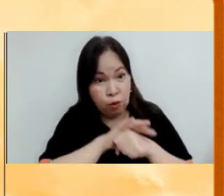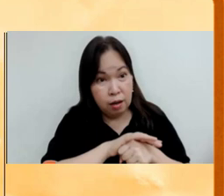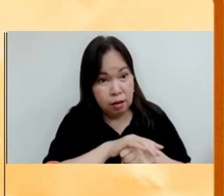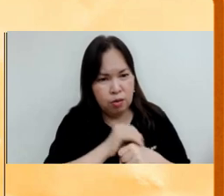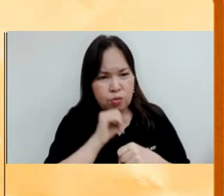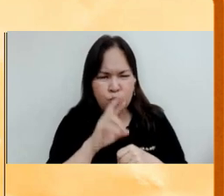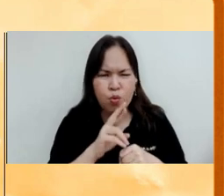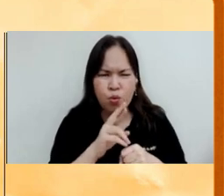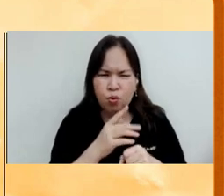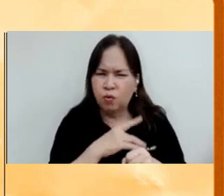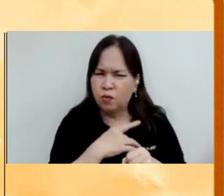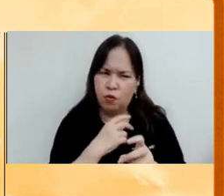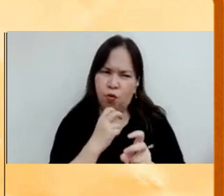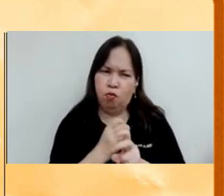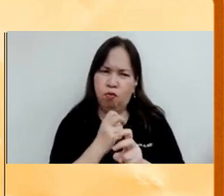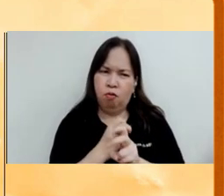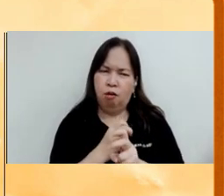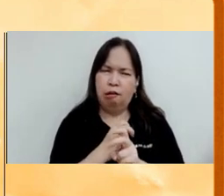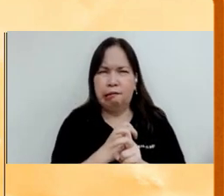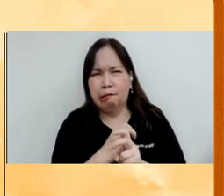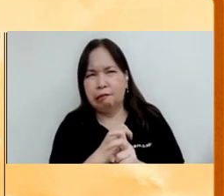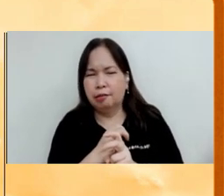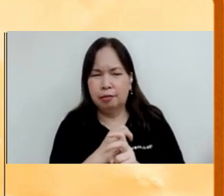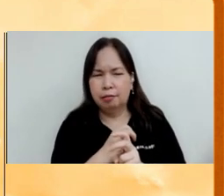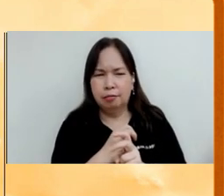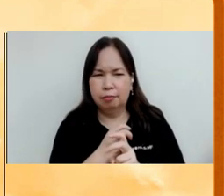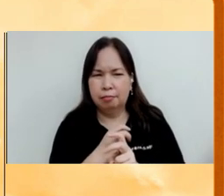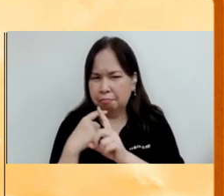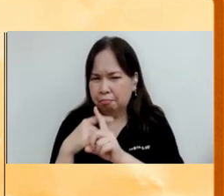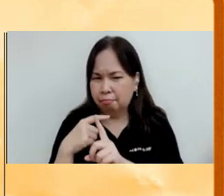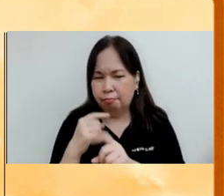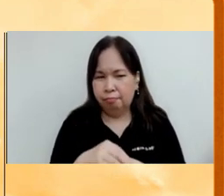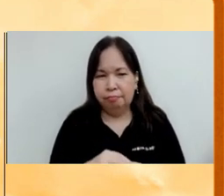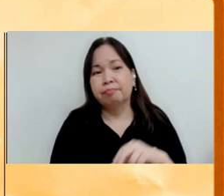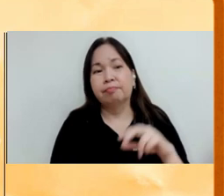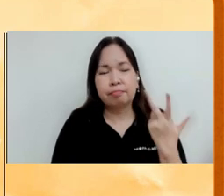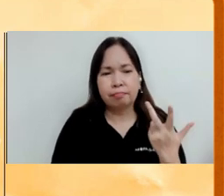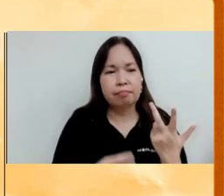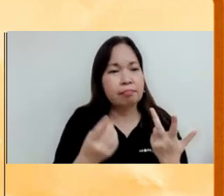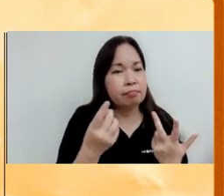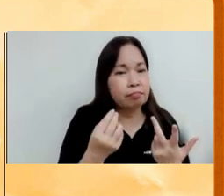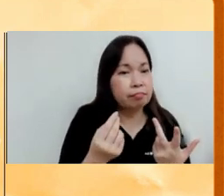ito? Pangatlo, ano-ano ang iyong ginagawa o